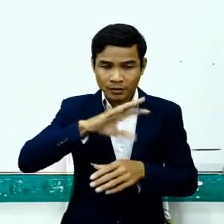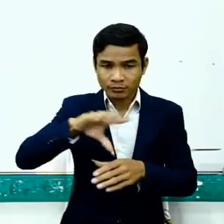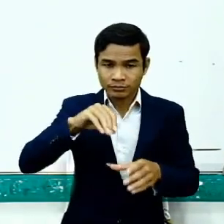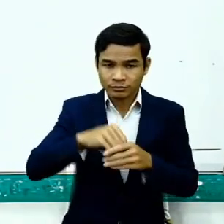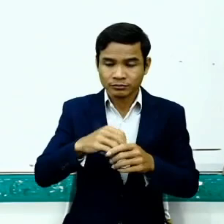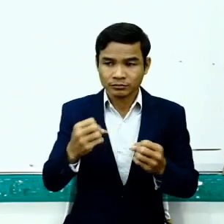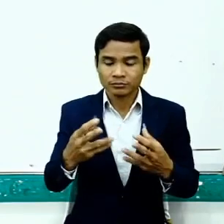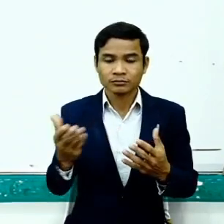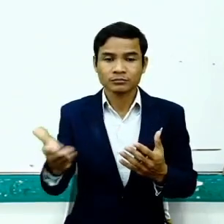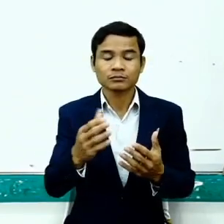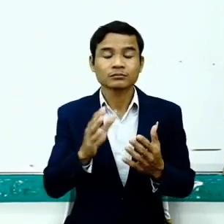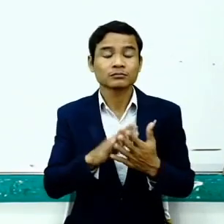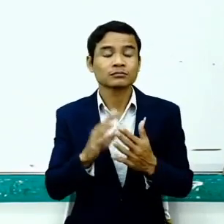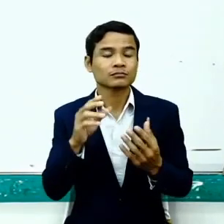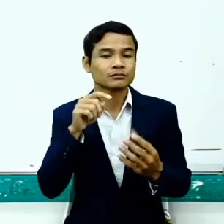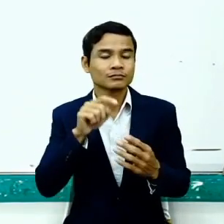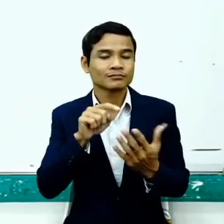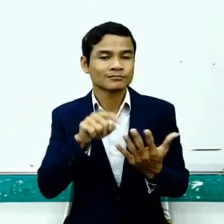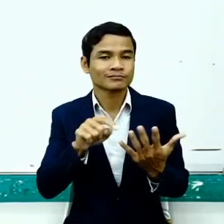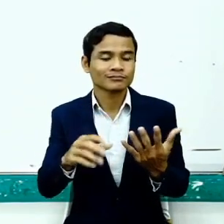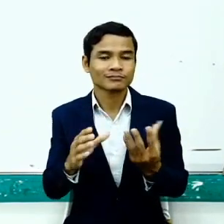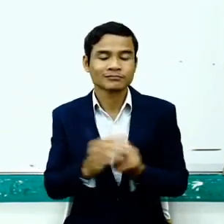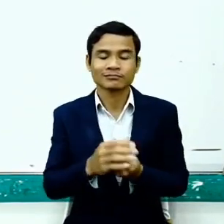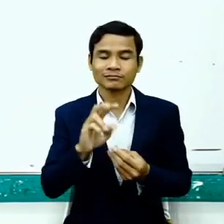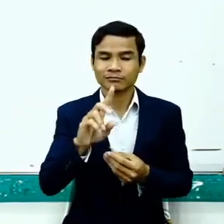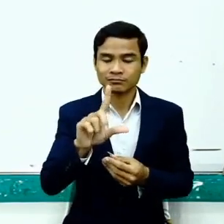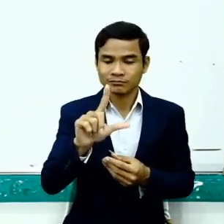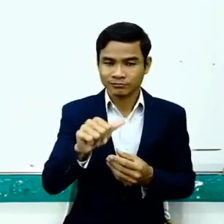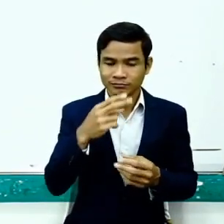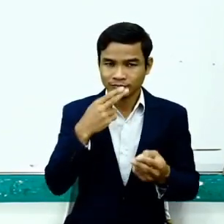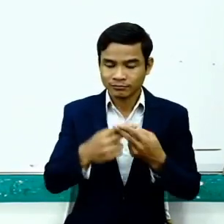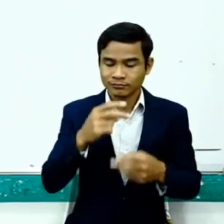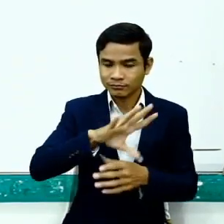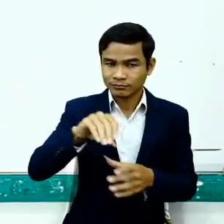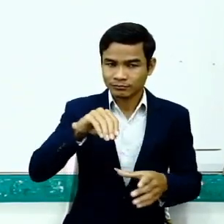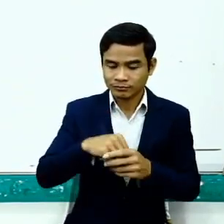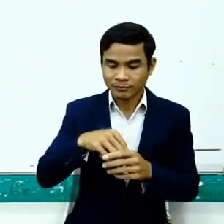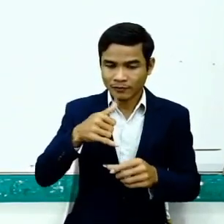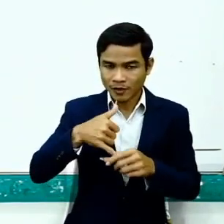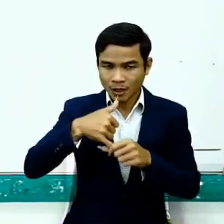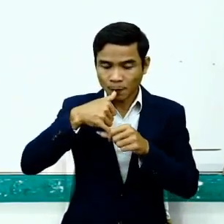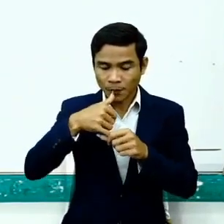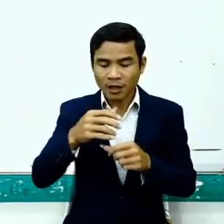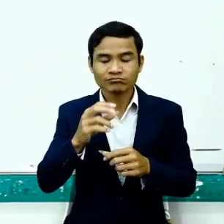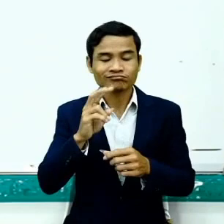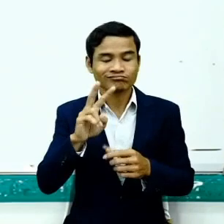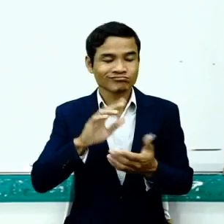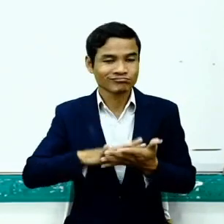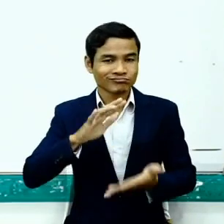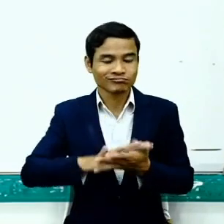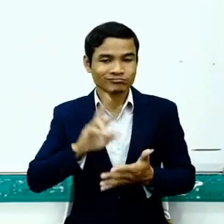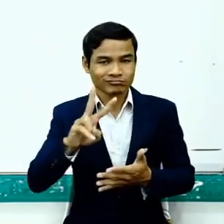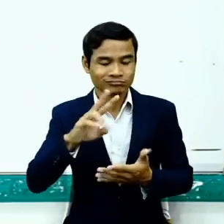Chà chẳng mấy dương rộp bán chùm nuôn mười rời. Chà này cứ chì chùm lại xà rộp này bông bông bơ tàng phí bò này nè con ná.